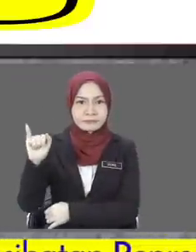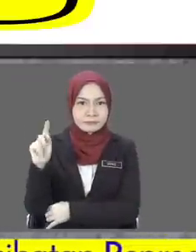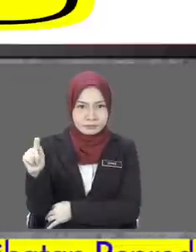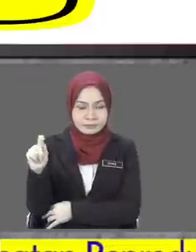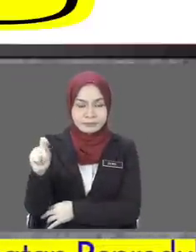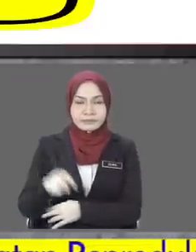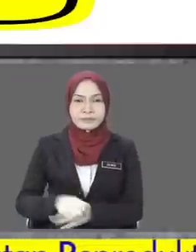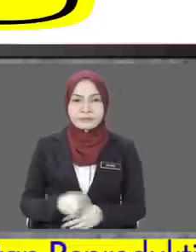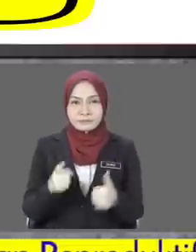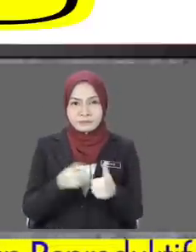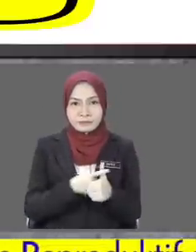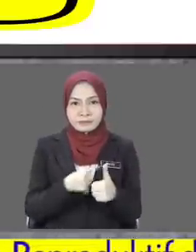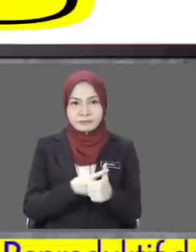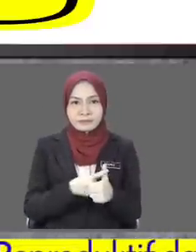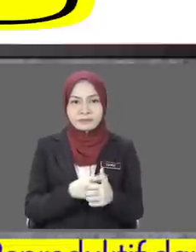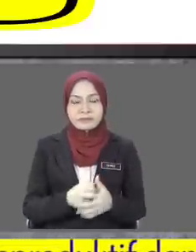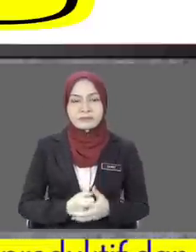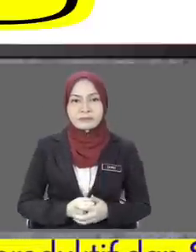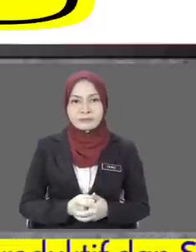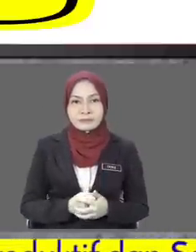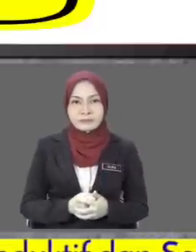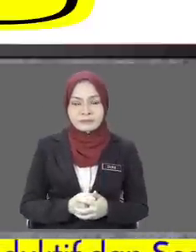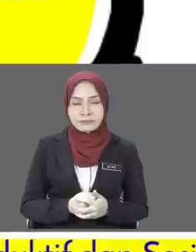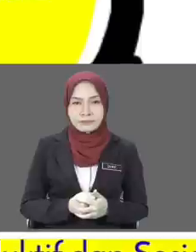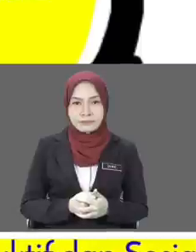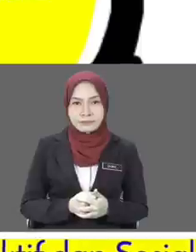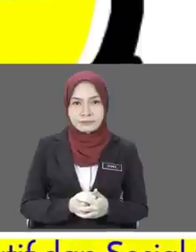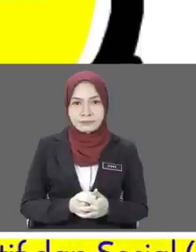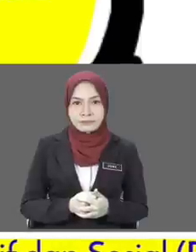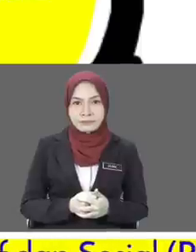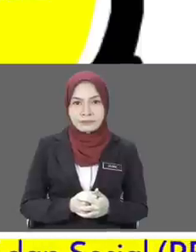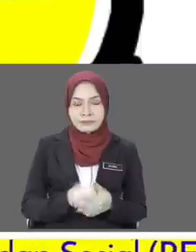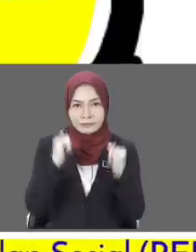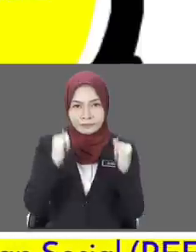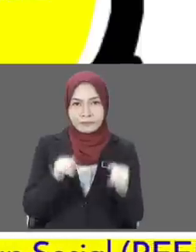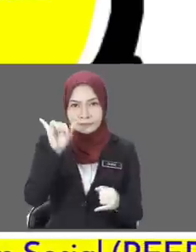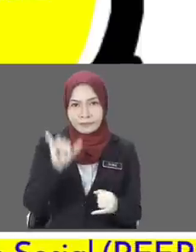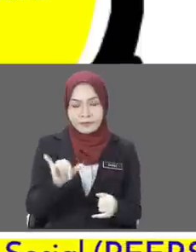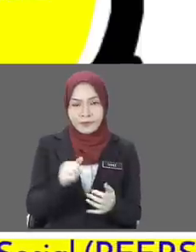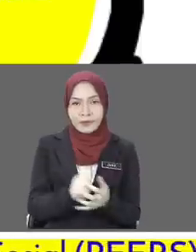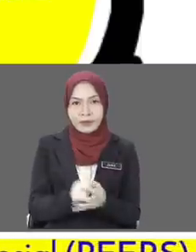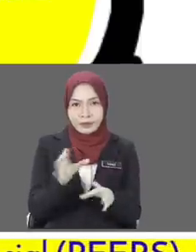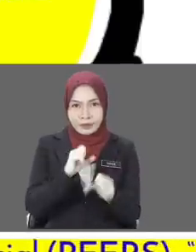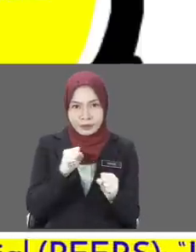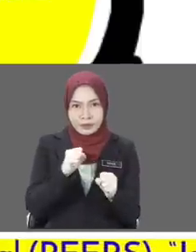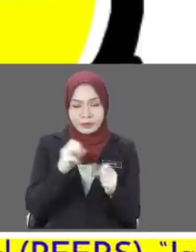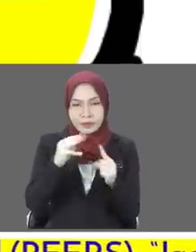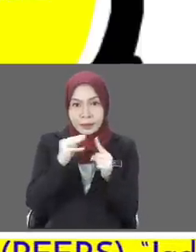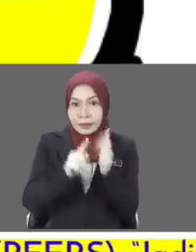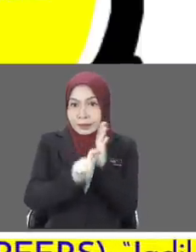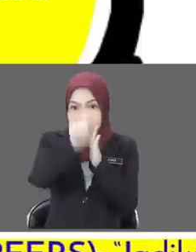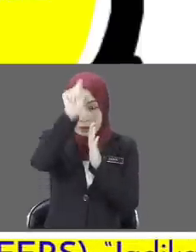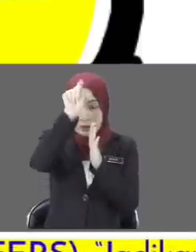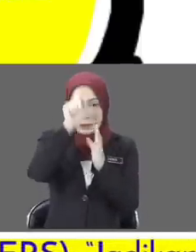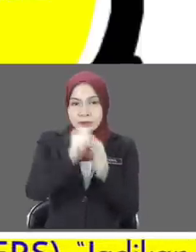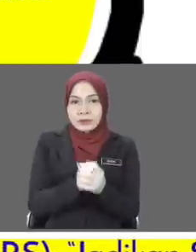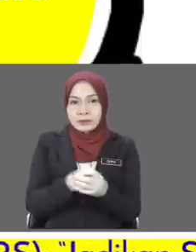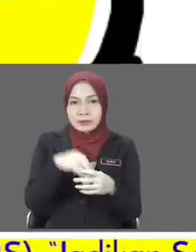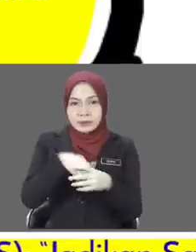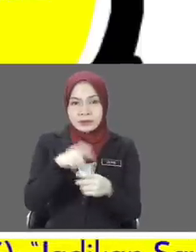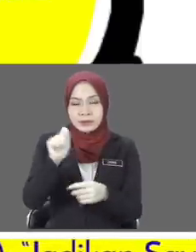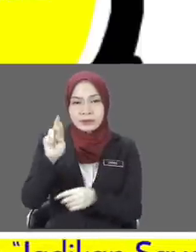pemangsa seksual yaitu pertama individu yang memperoleh Sekolah Tinggi bagi jenis